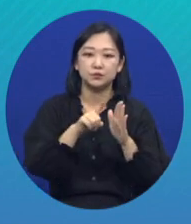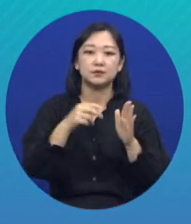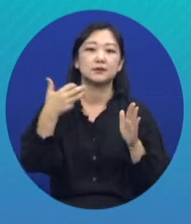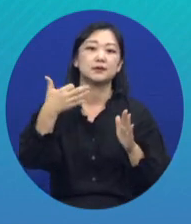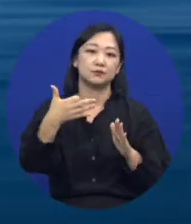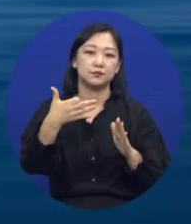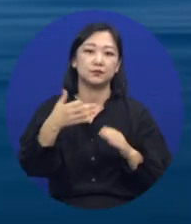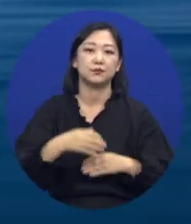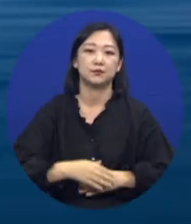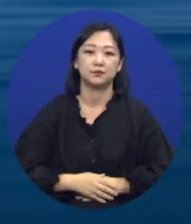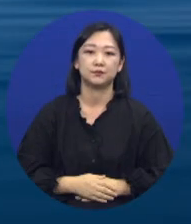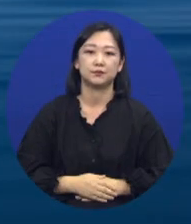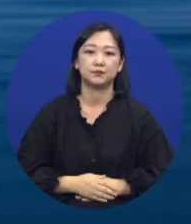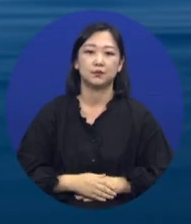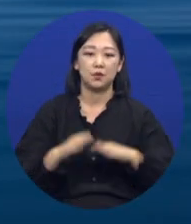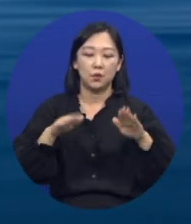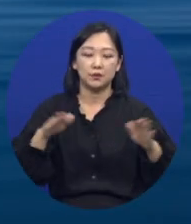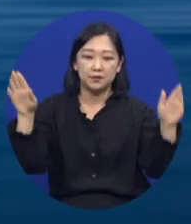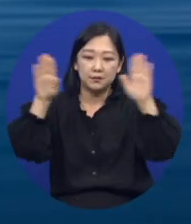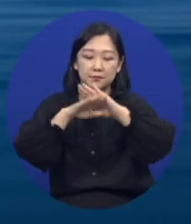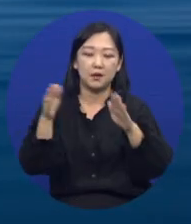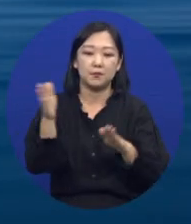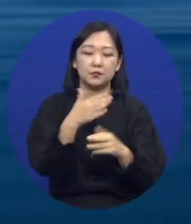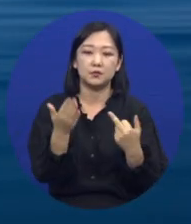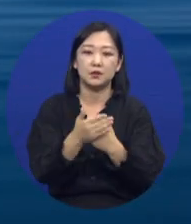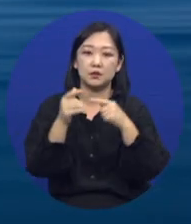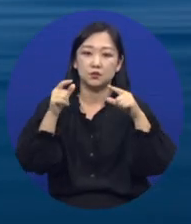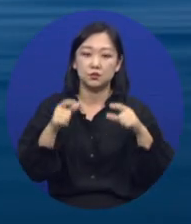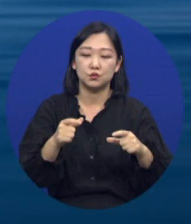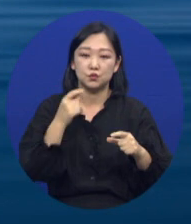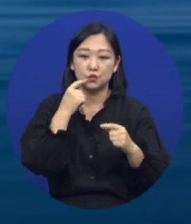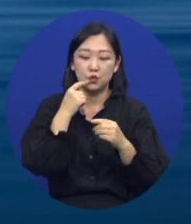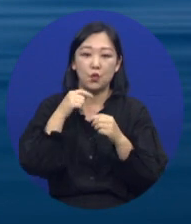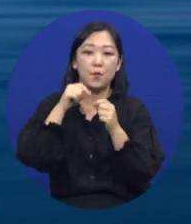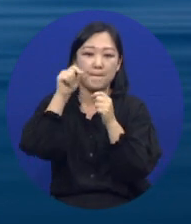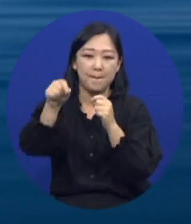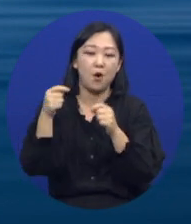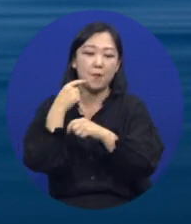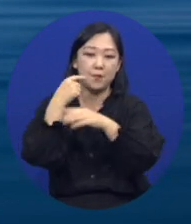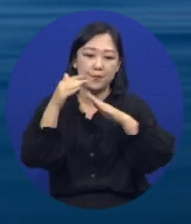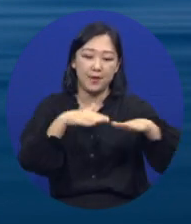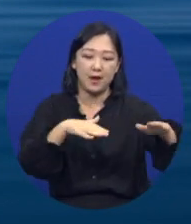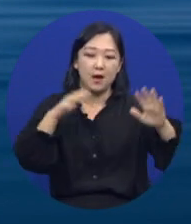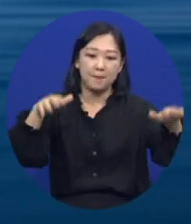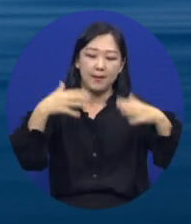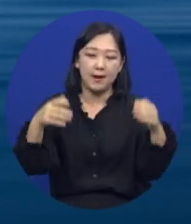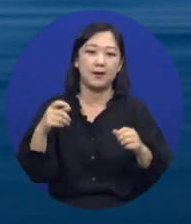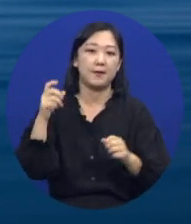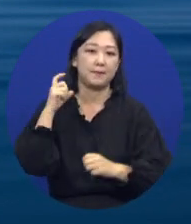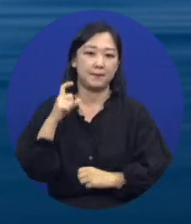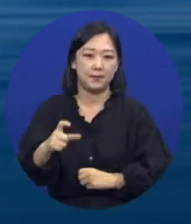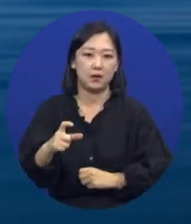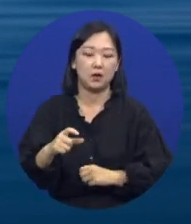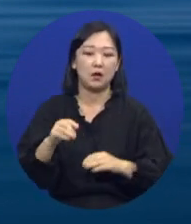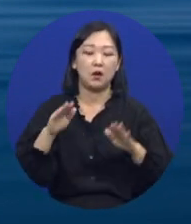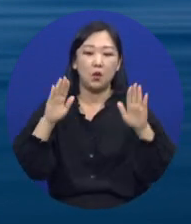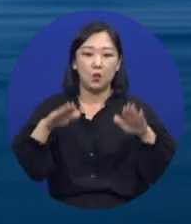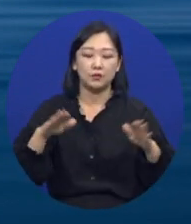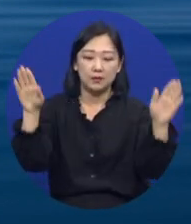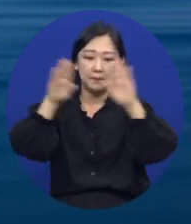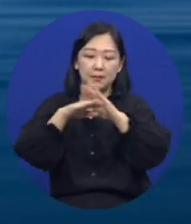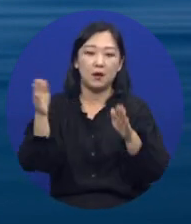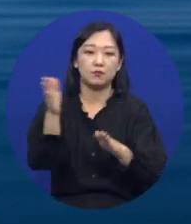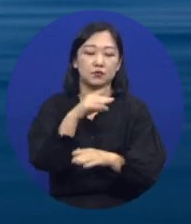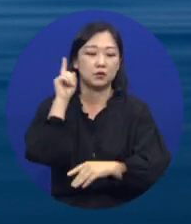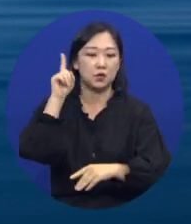오르겠습니다 오늘 밤부터 제주도 남쪽 먼 바다를 중심으로 바람이 강하게 * 되는데요 오늘 밤부터 내일 오전 사이에